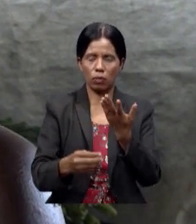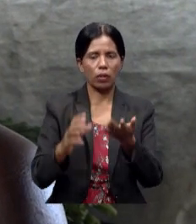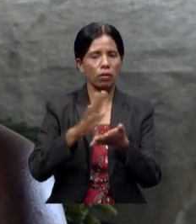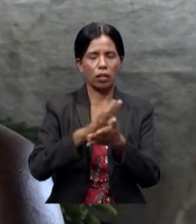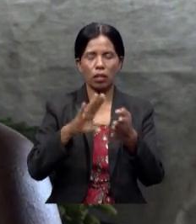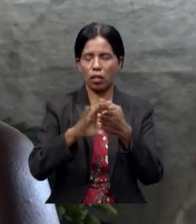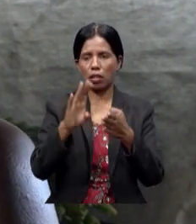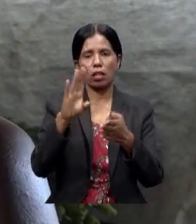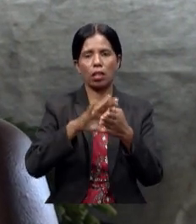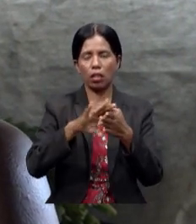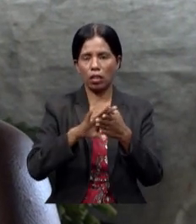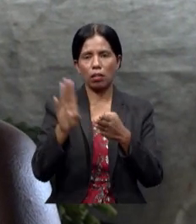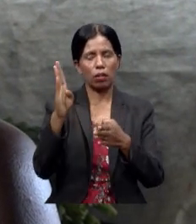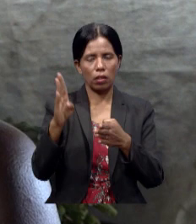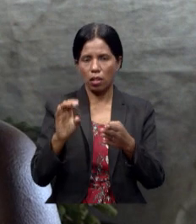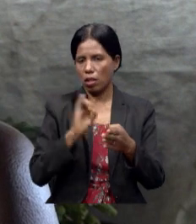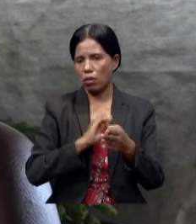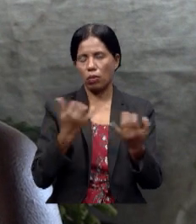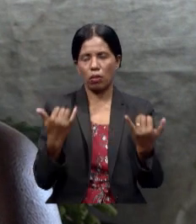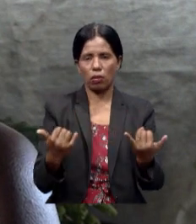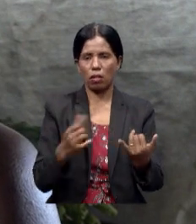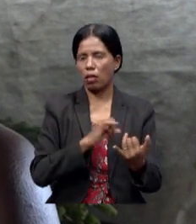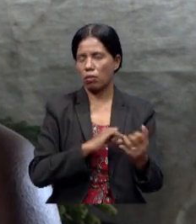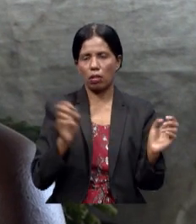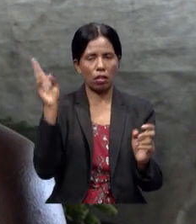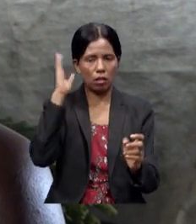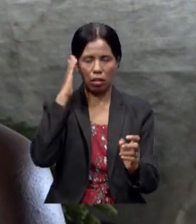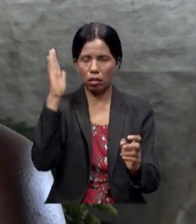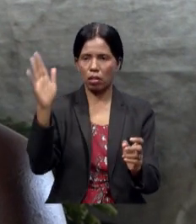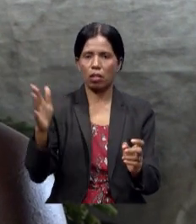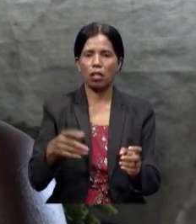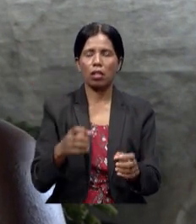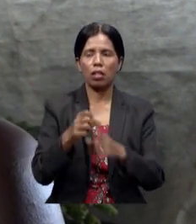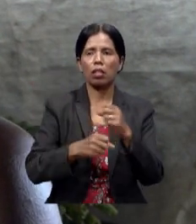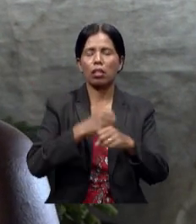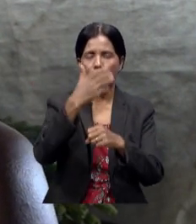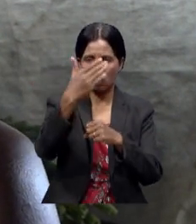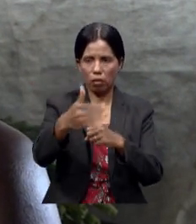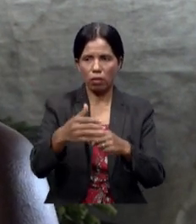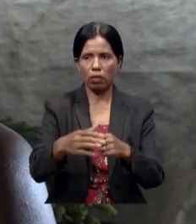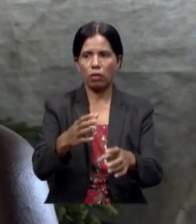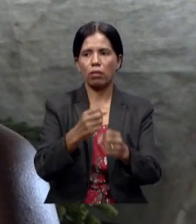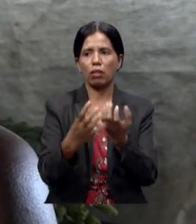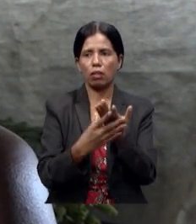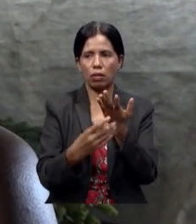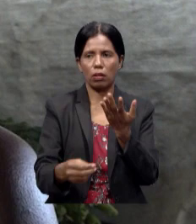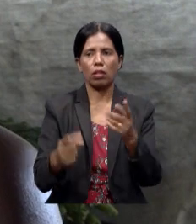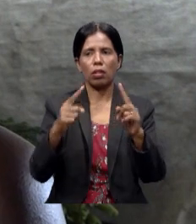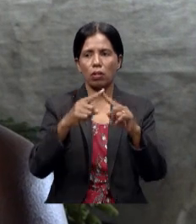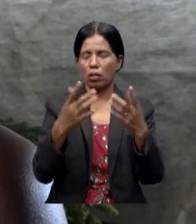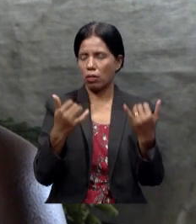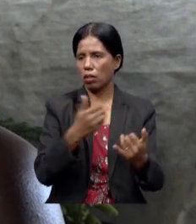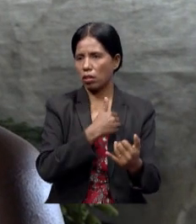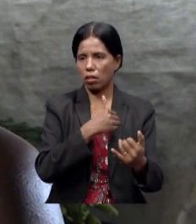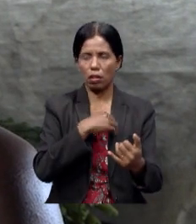is. Akora to akora tina uin mai nene mai futi fali hau nebe. Fotokopi hurbamus to akora hau sidau